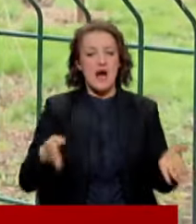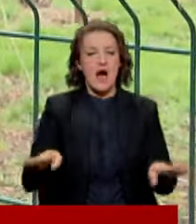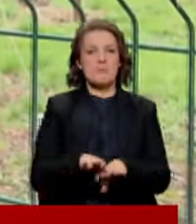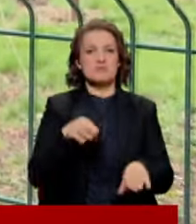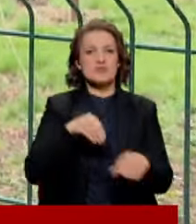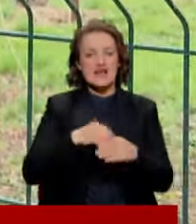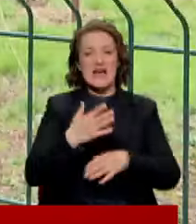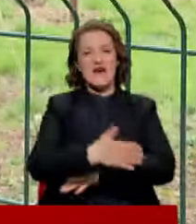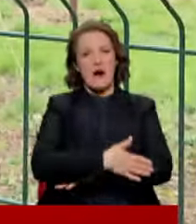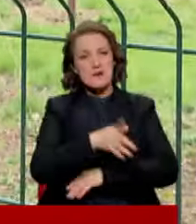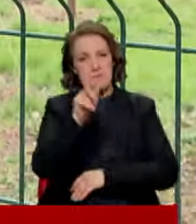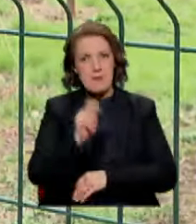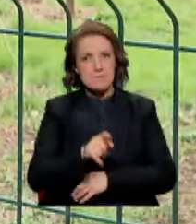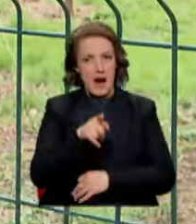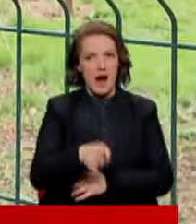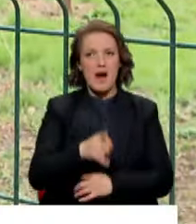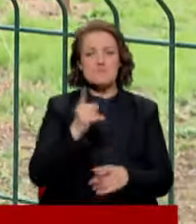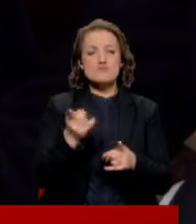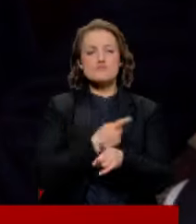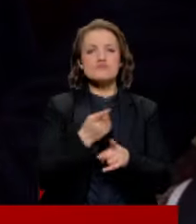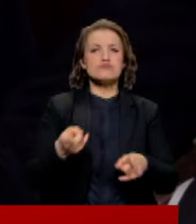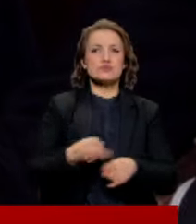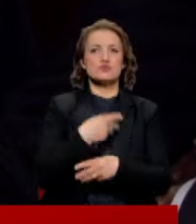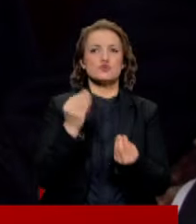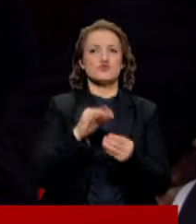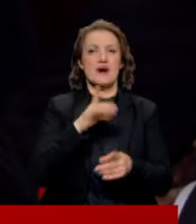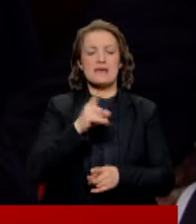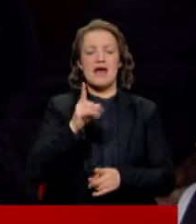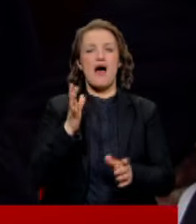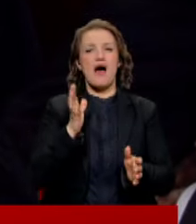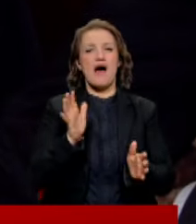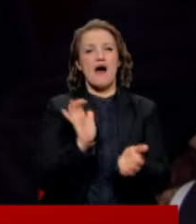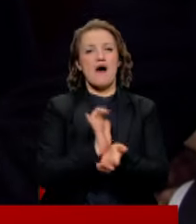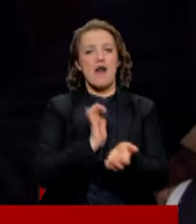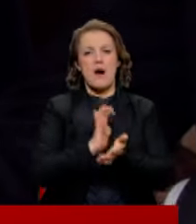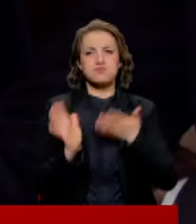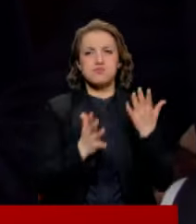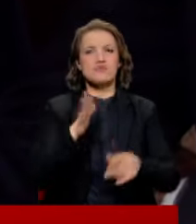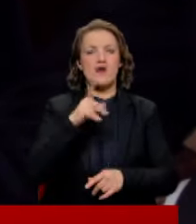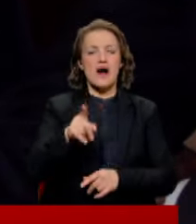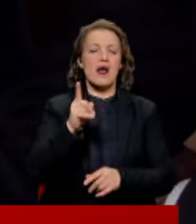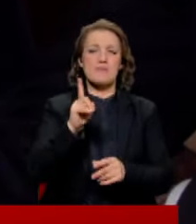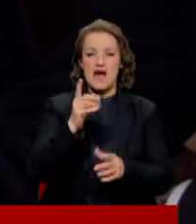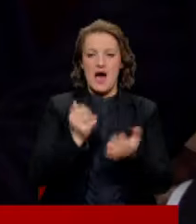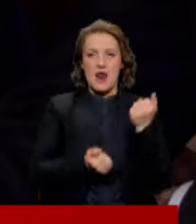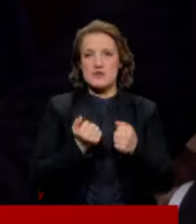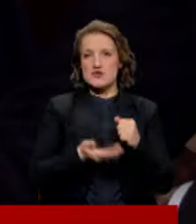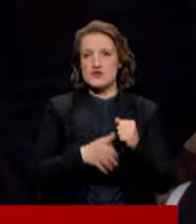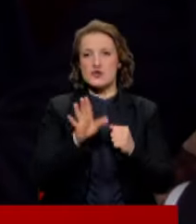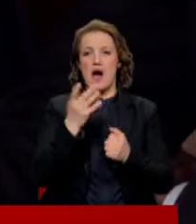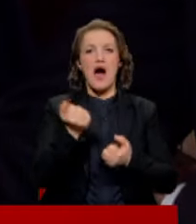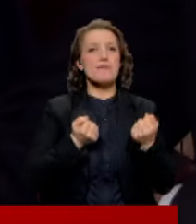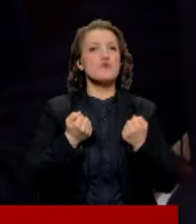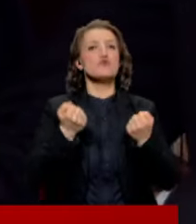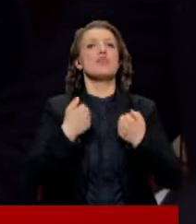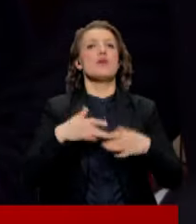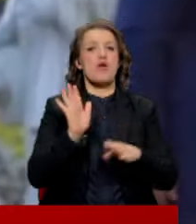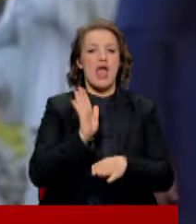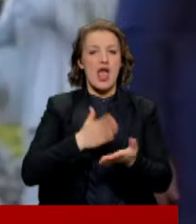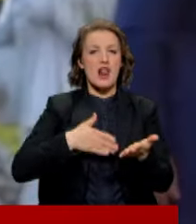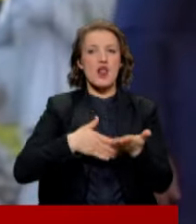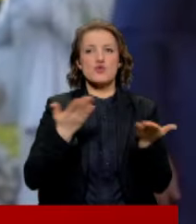tutun yardım yataklığa kadar birçok suç var. Bir ailenin ihmali var. Bir araçla çıkıyor. İyi araba zaten kullanamıyor. Belli ki